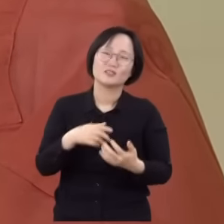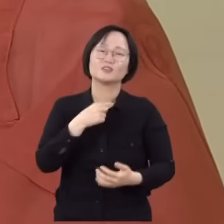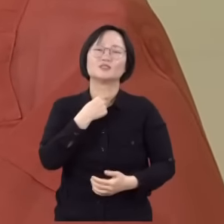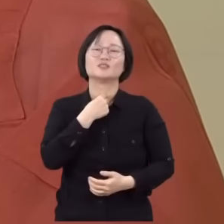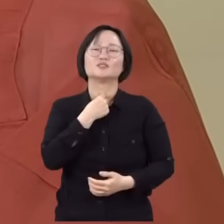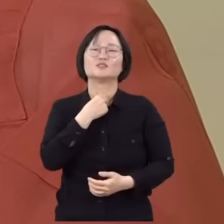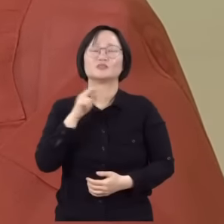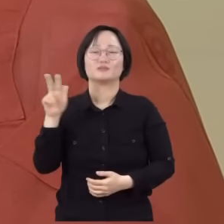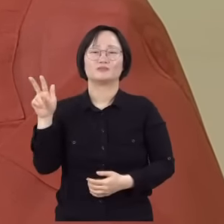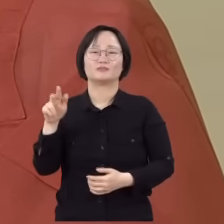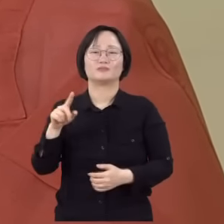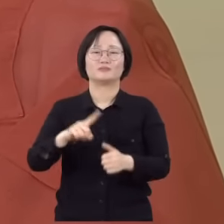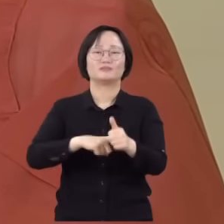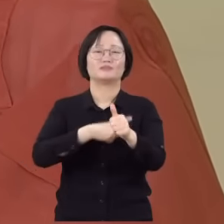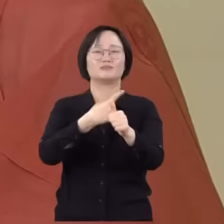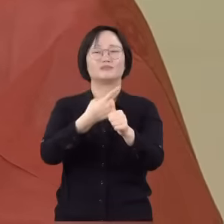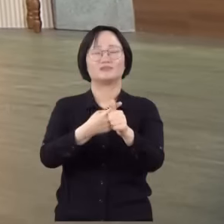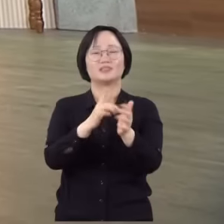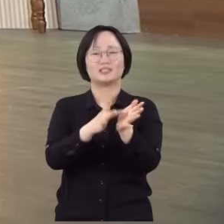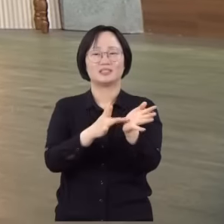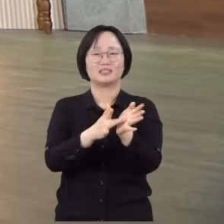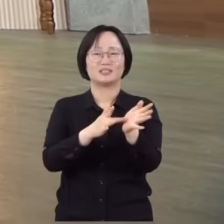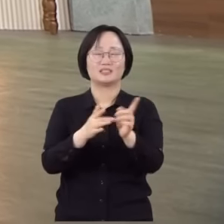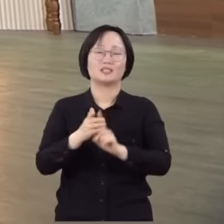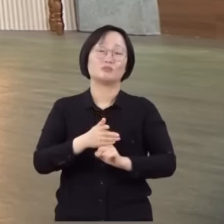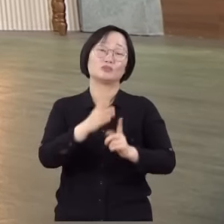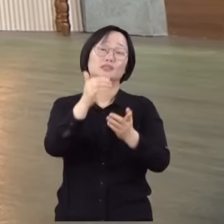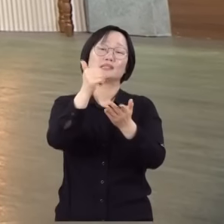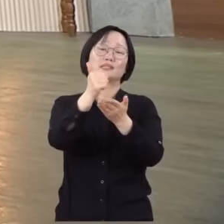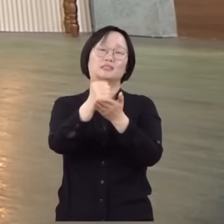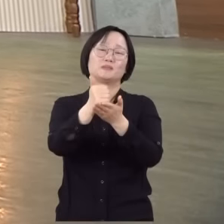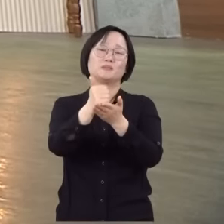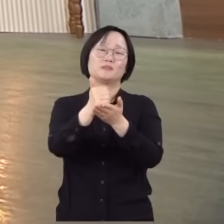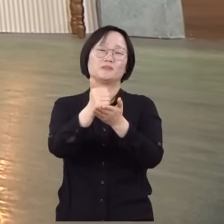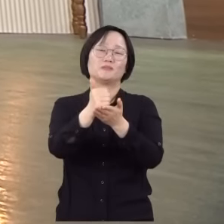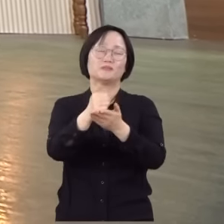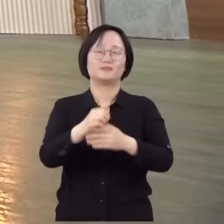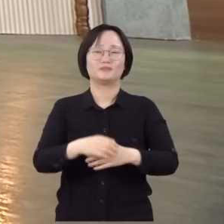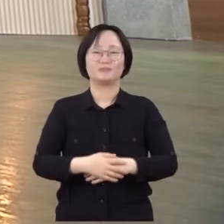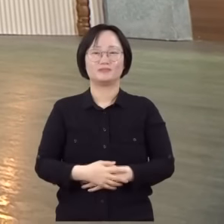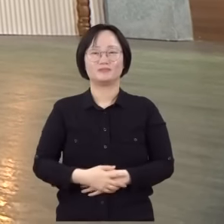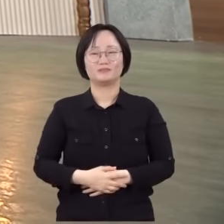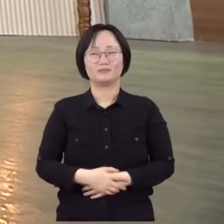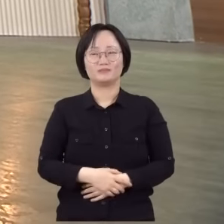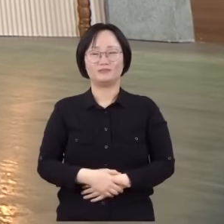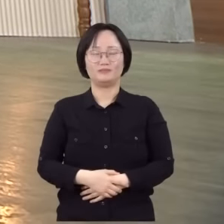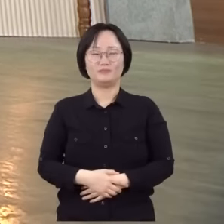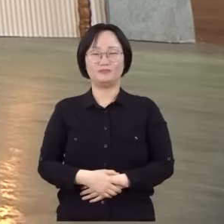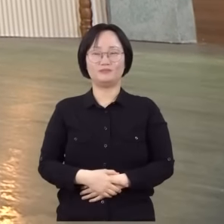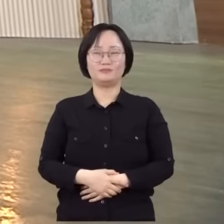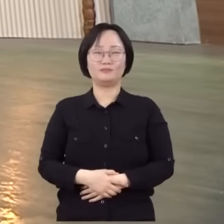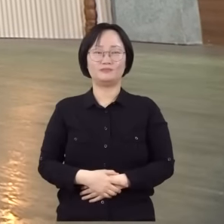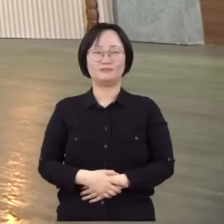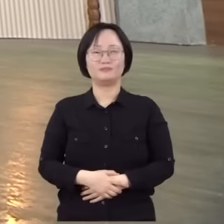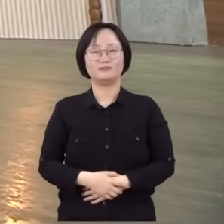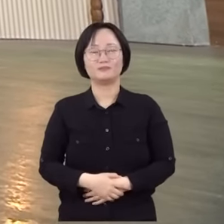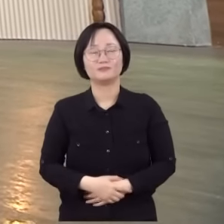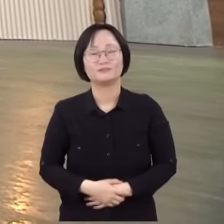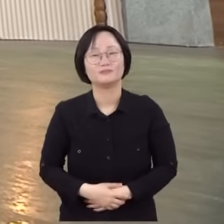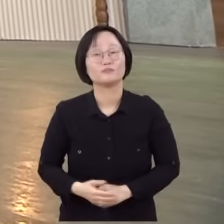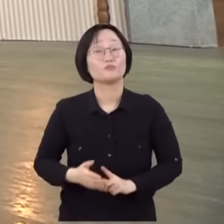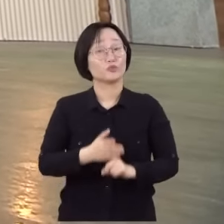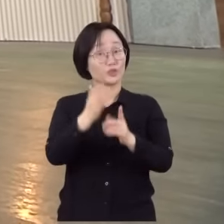나무 약사여래불 자 이와 같이 우리가 부처님께 간절히